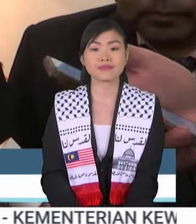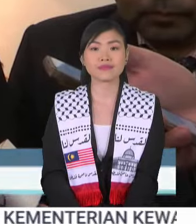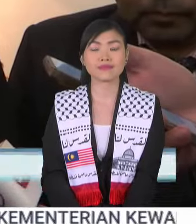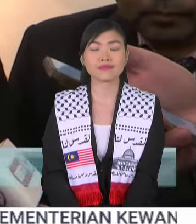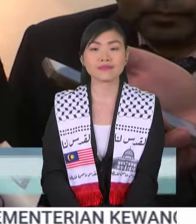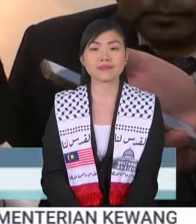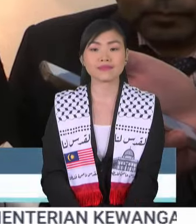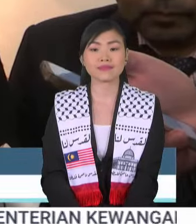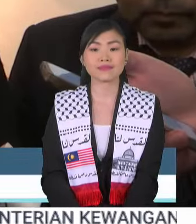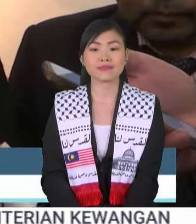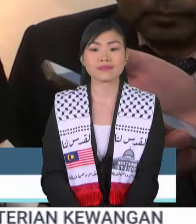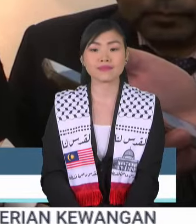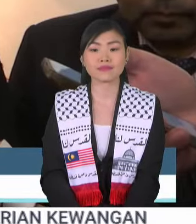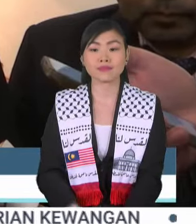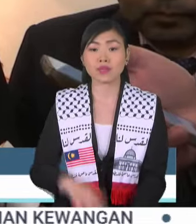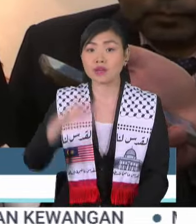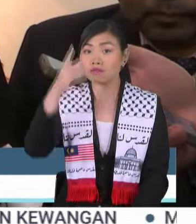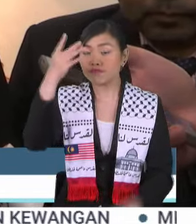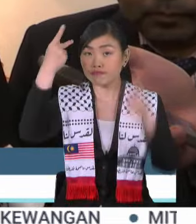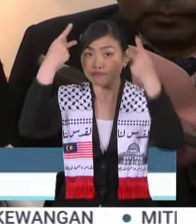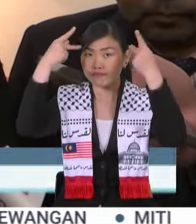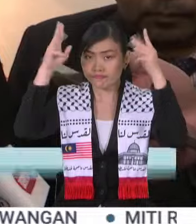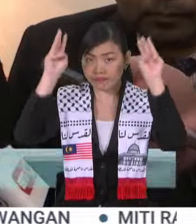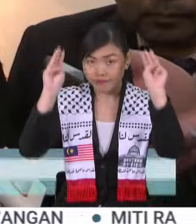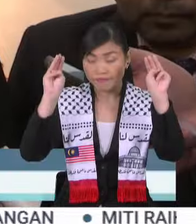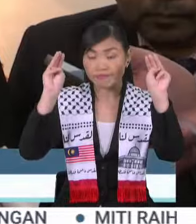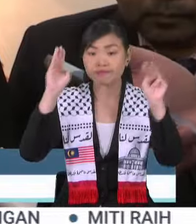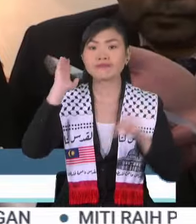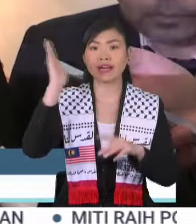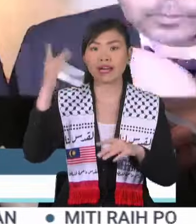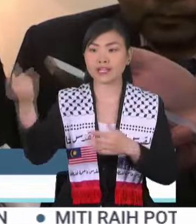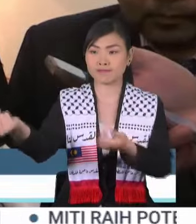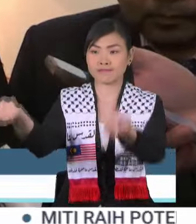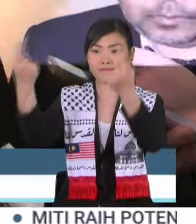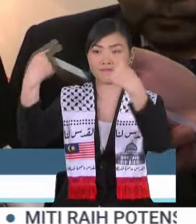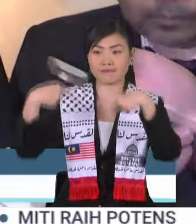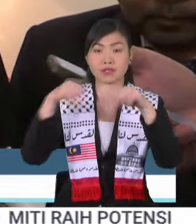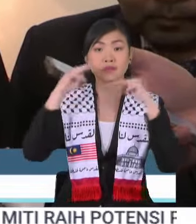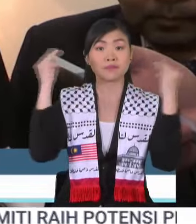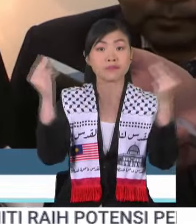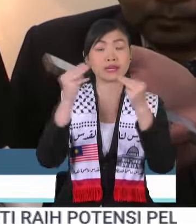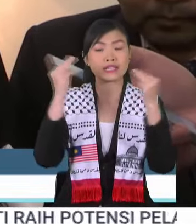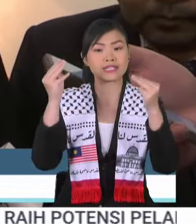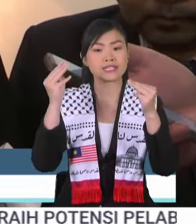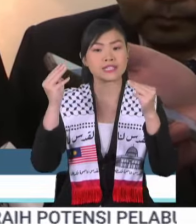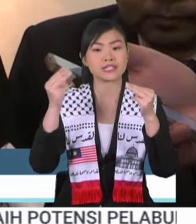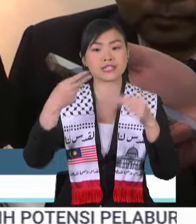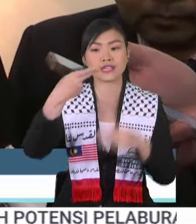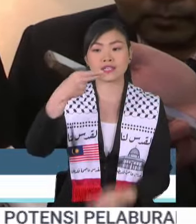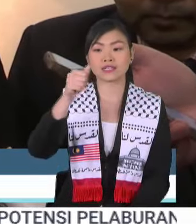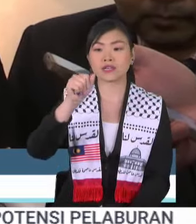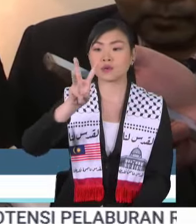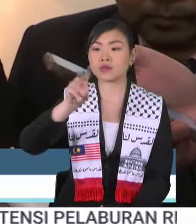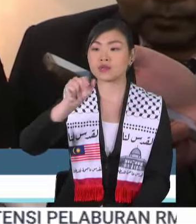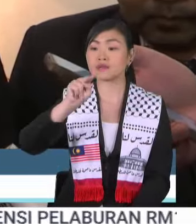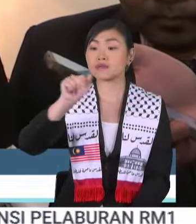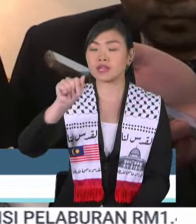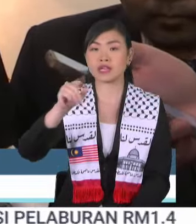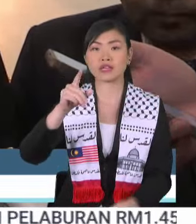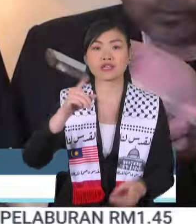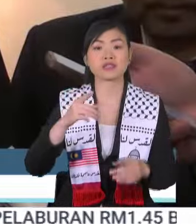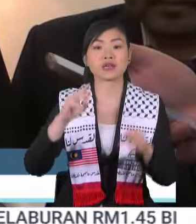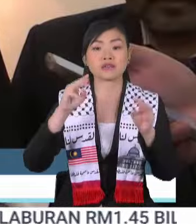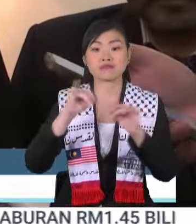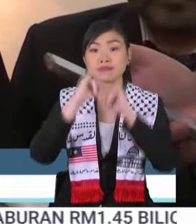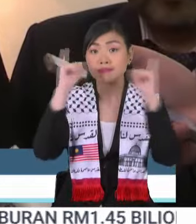Manakala Yang Amat Berhormat Perdana Menteri akan hadir ke Majlis Kemuncak Hawana pada hari Isnin